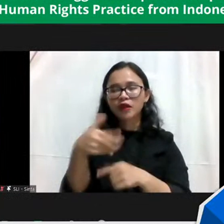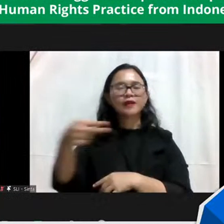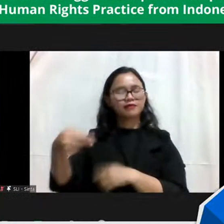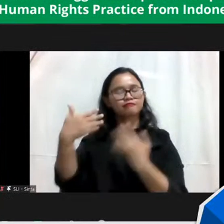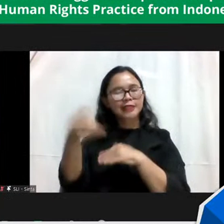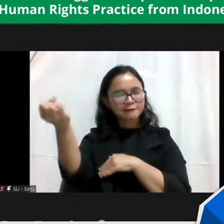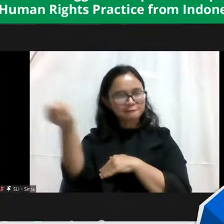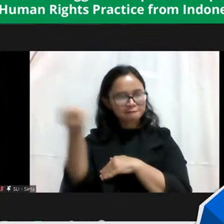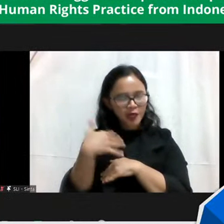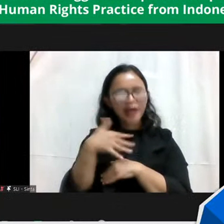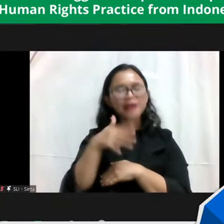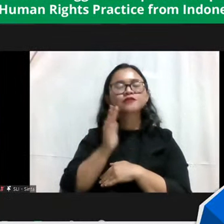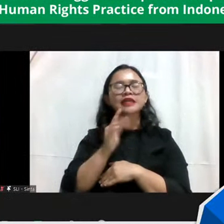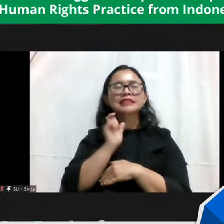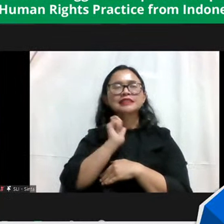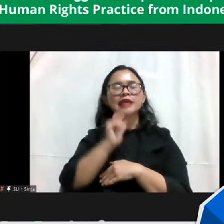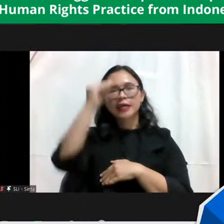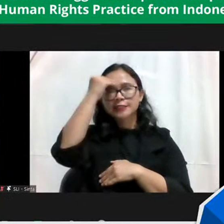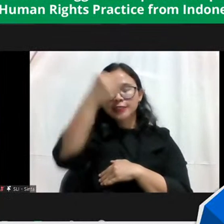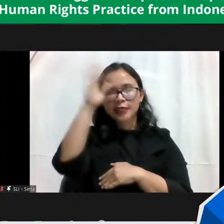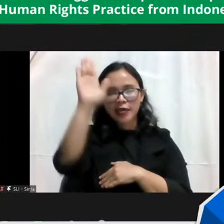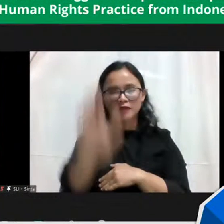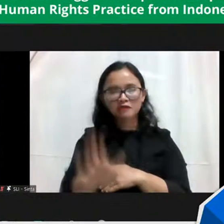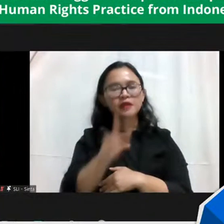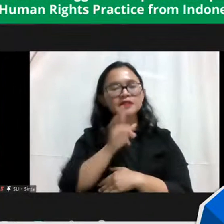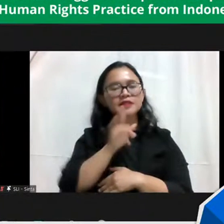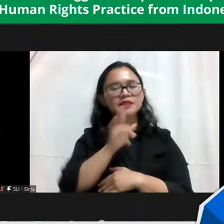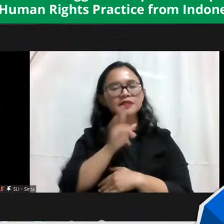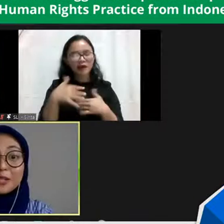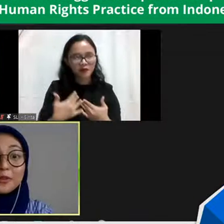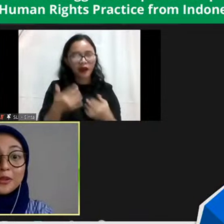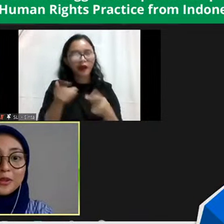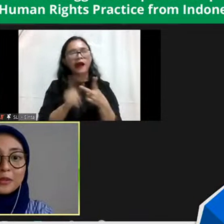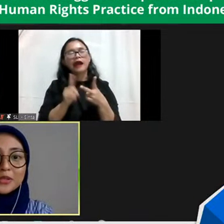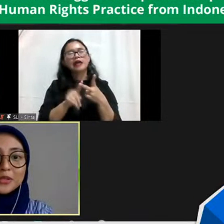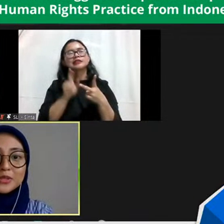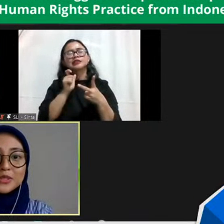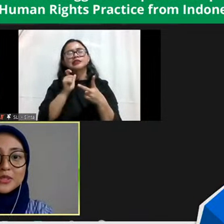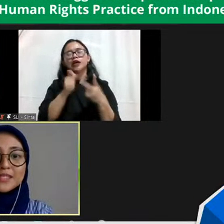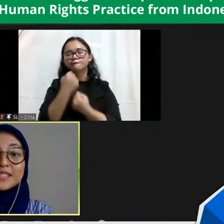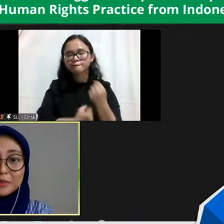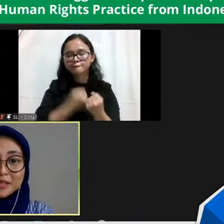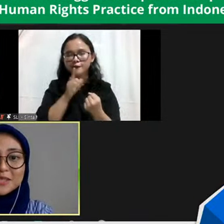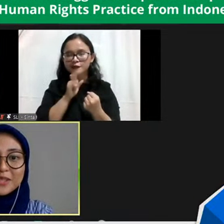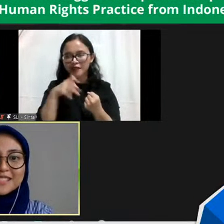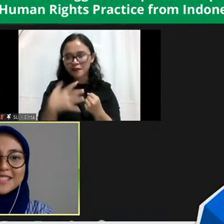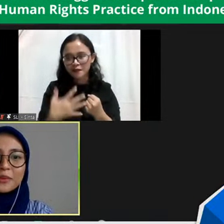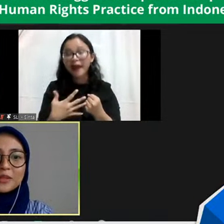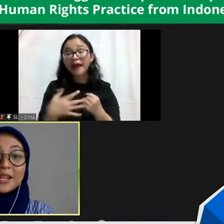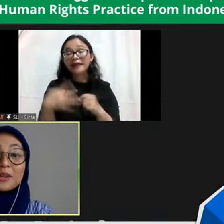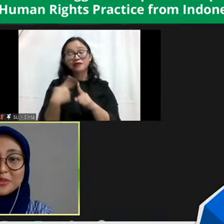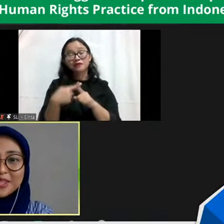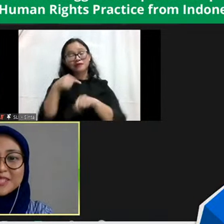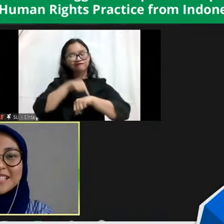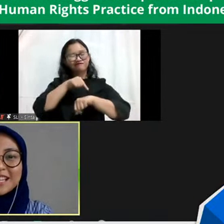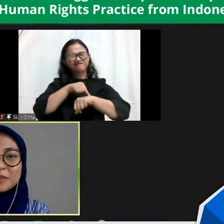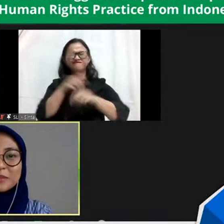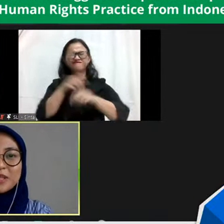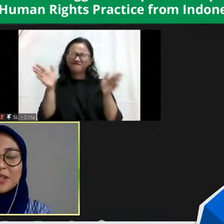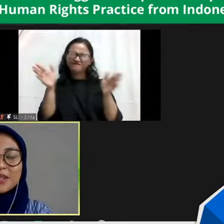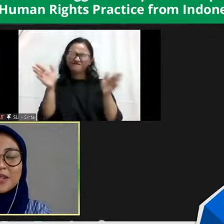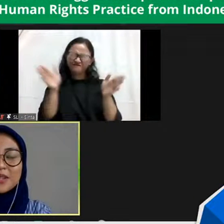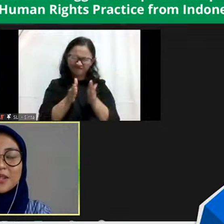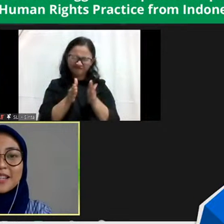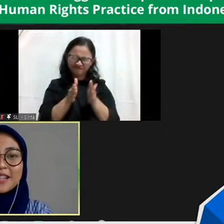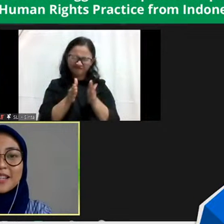membuat rencana aksi kemudian melaksanakannya di kawasan tetapi karena waktunya juga sangat terbatas sekarang saya